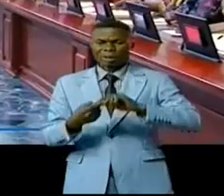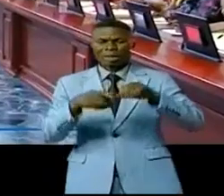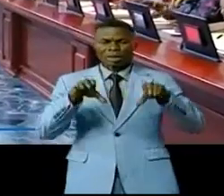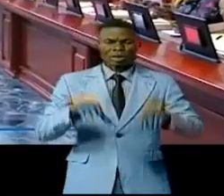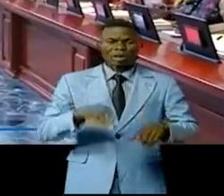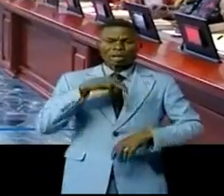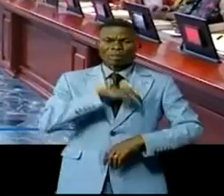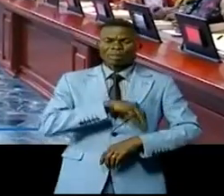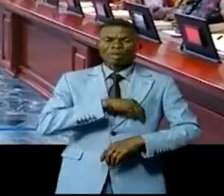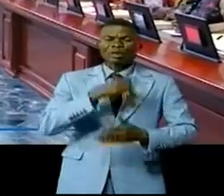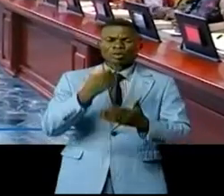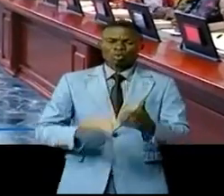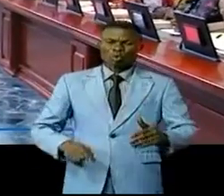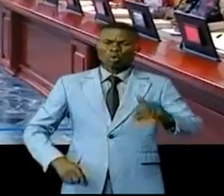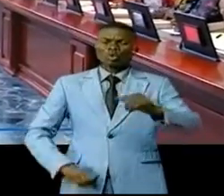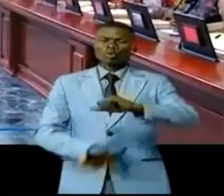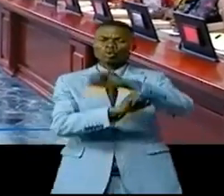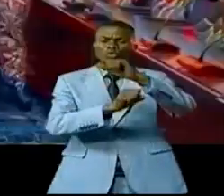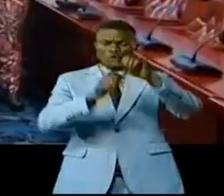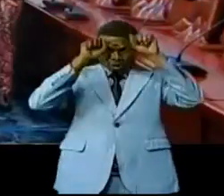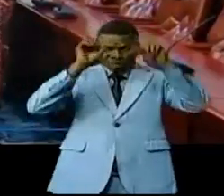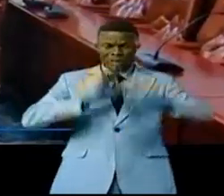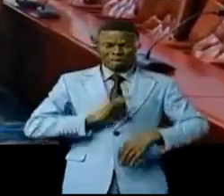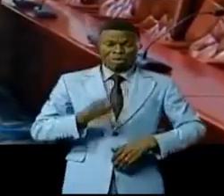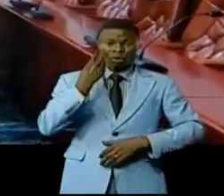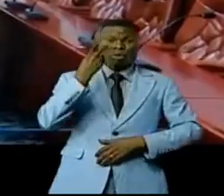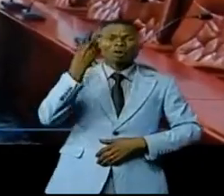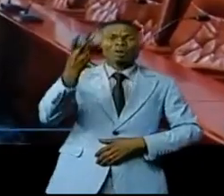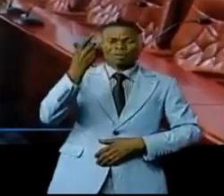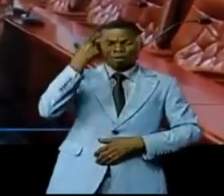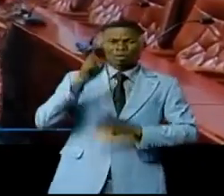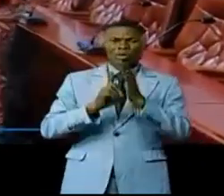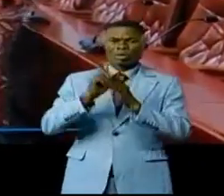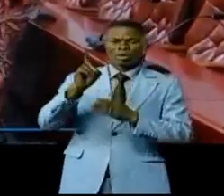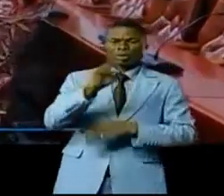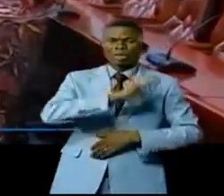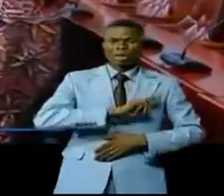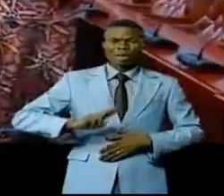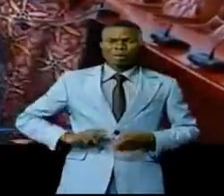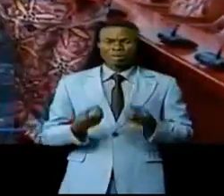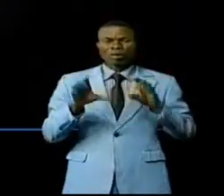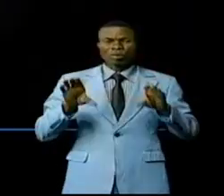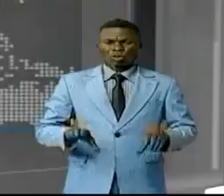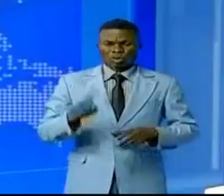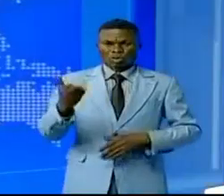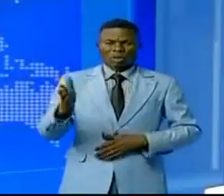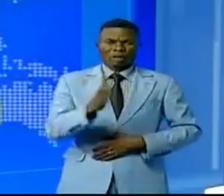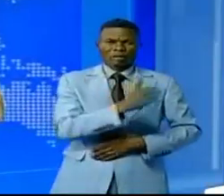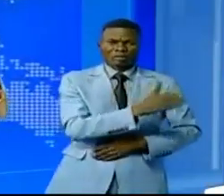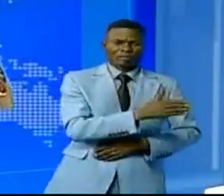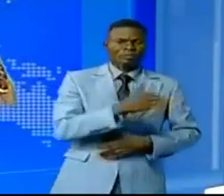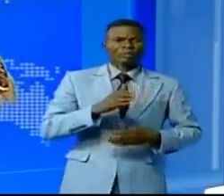mission d'accompagner le chef de l'État dans sa vision pour le développement de la RDC.